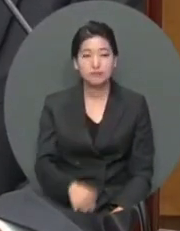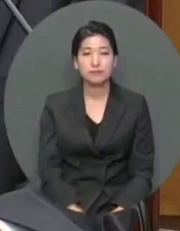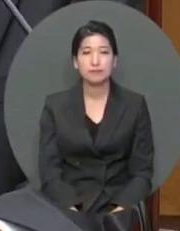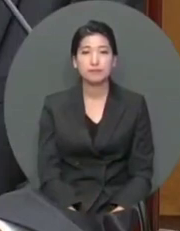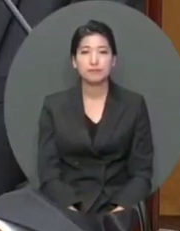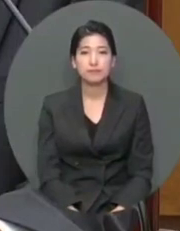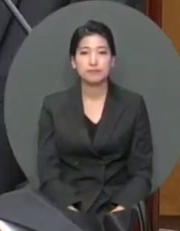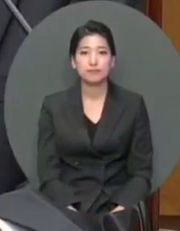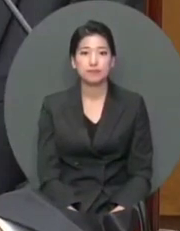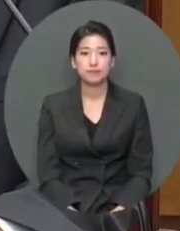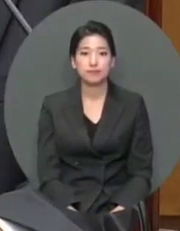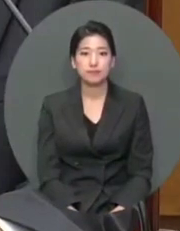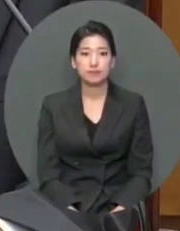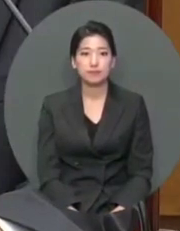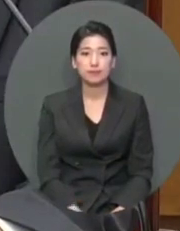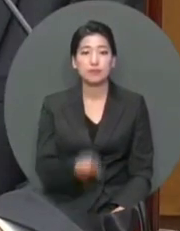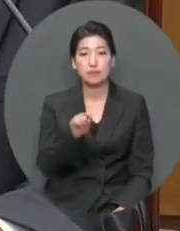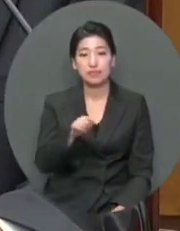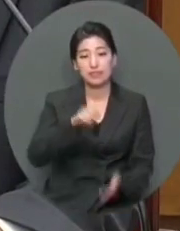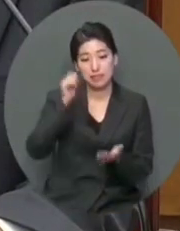이 사건의 주심 판사